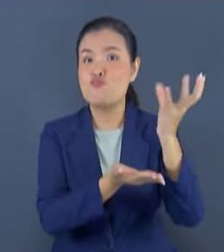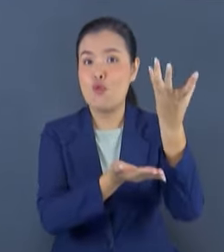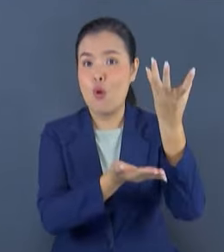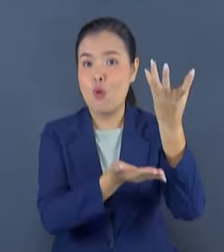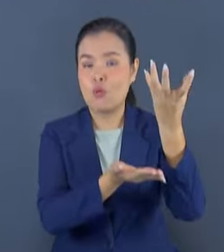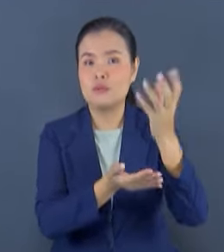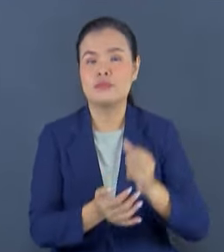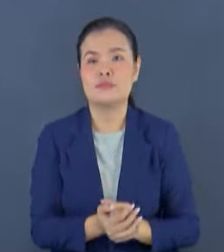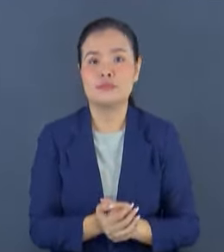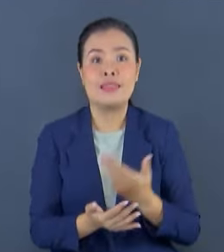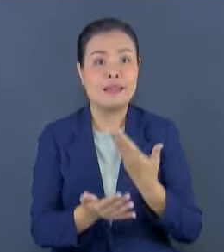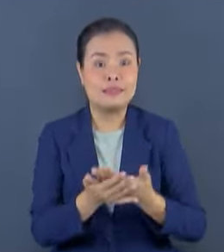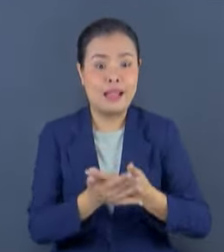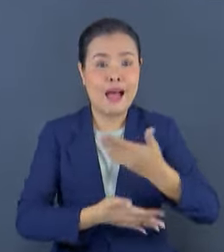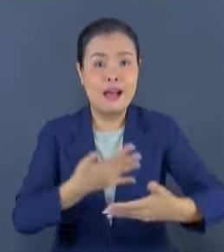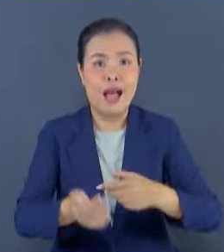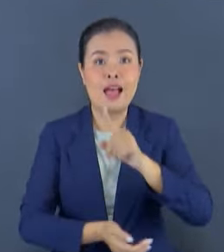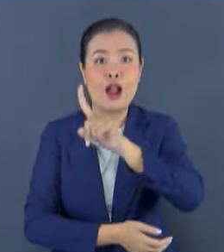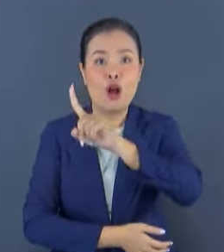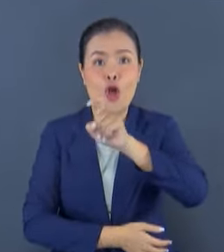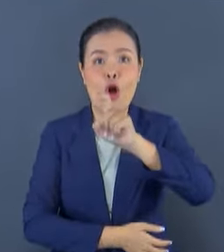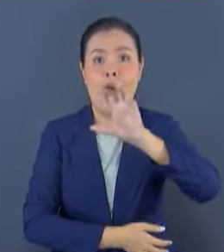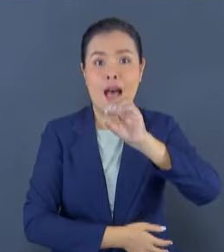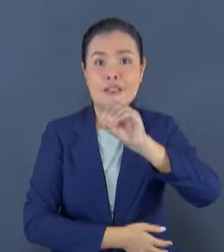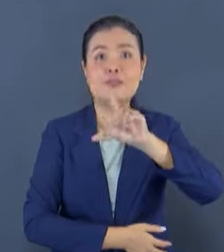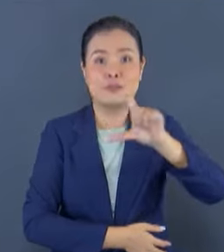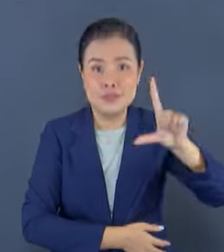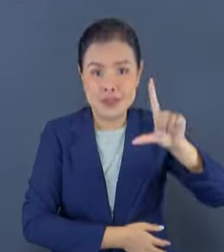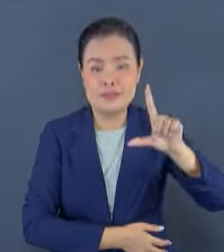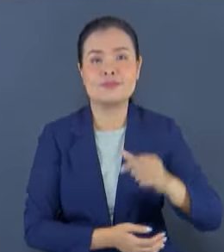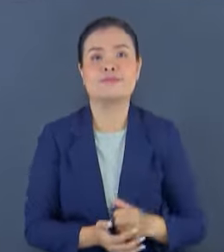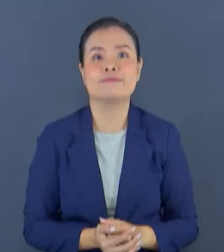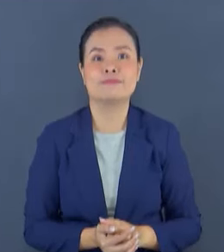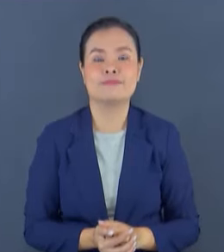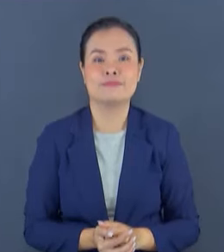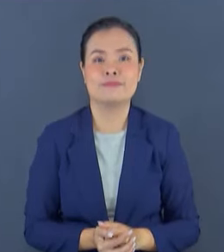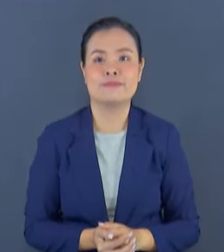บันทึกไว้ว่ามีมูลค่า150ล้านบาท